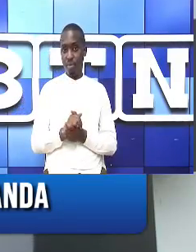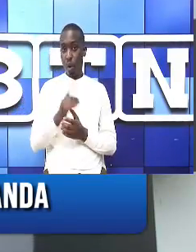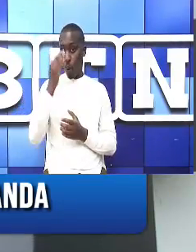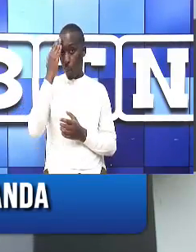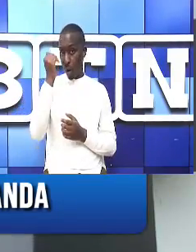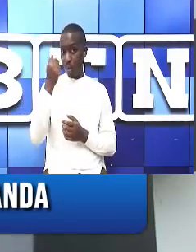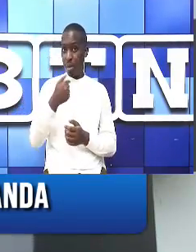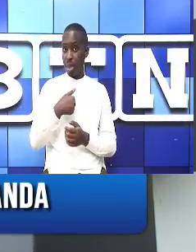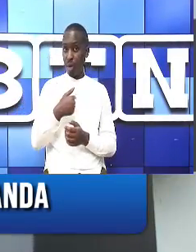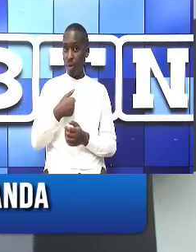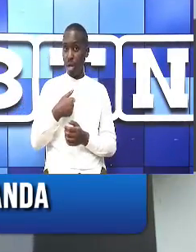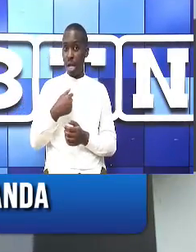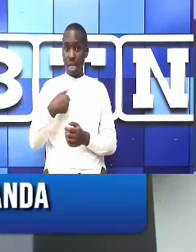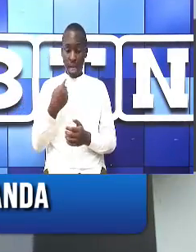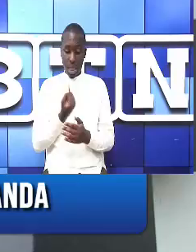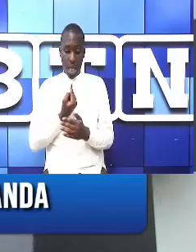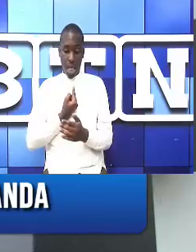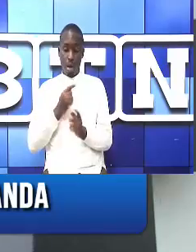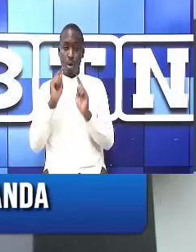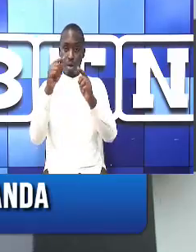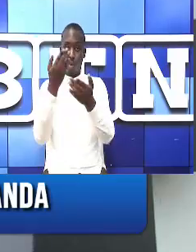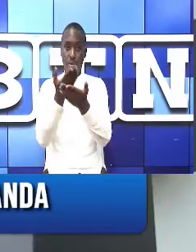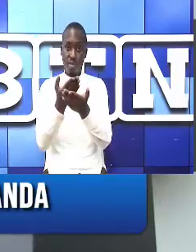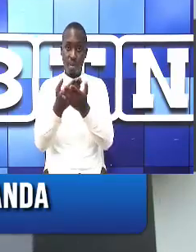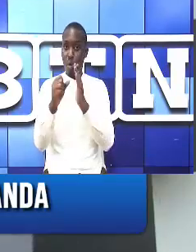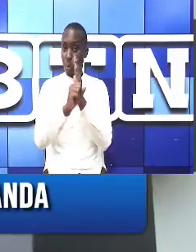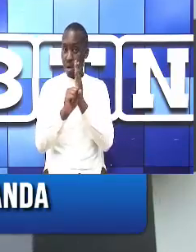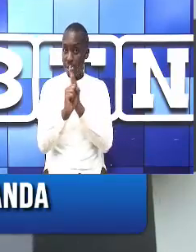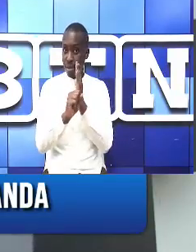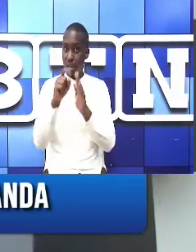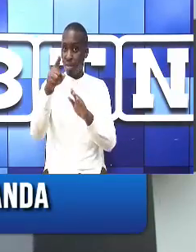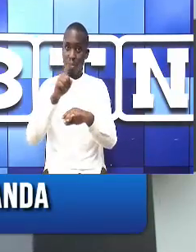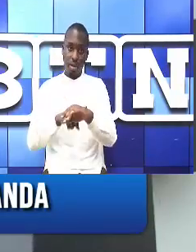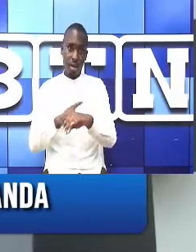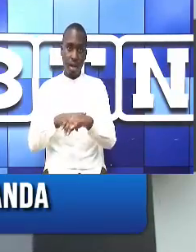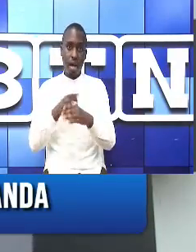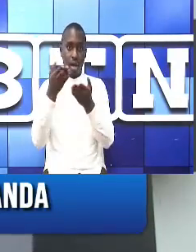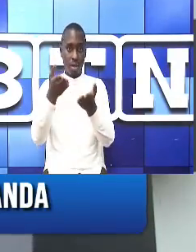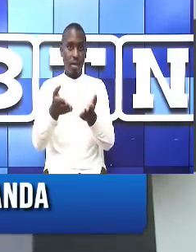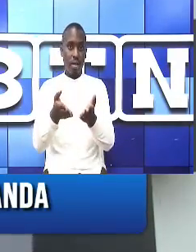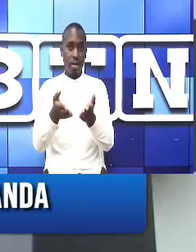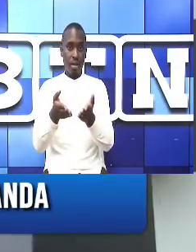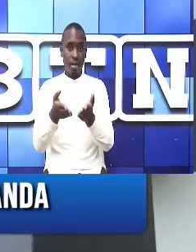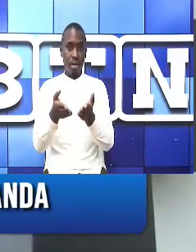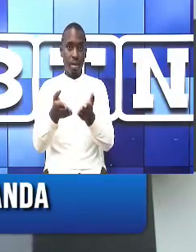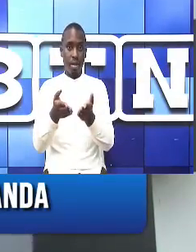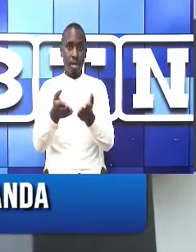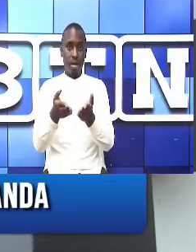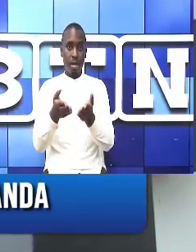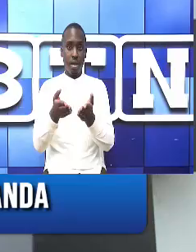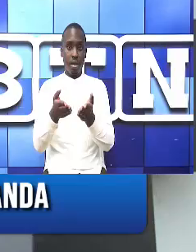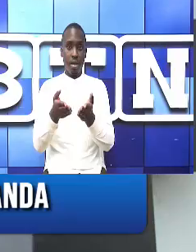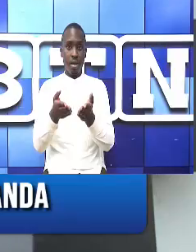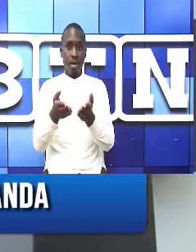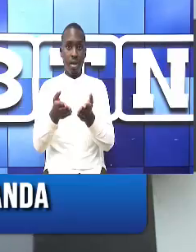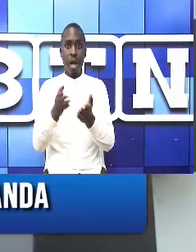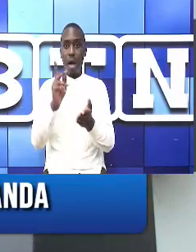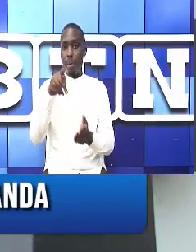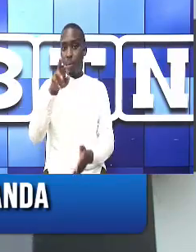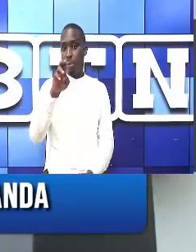ko ngenyine nanjye wari wagiye kubyisabira ku murenge icyo gihe hari hakiriho barabita ngo ni ba prefere niwe